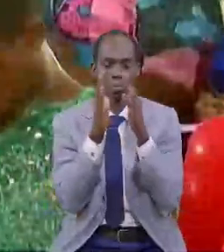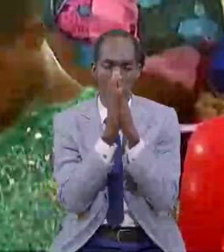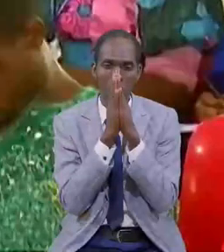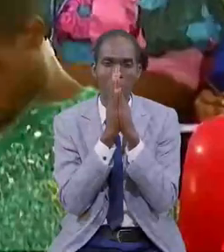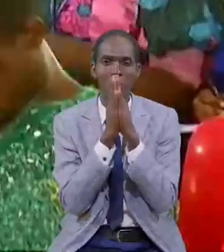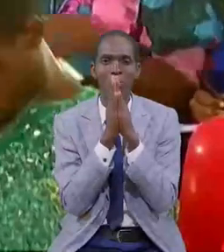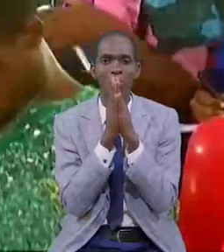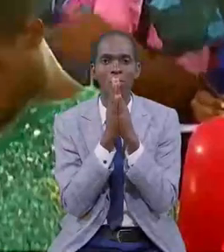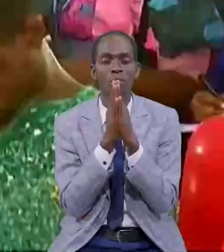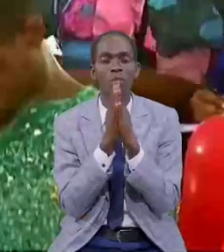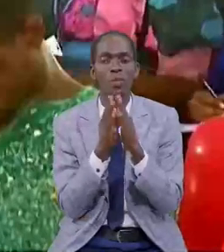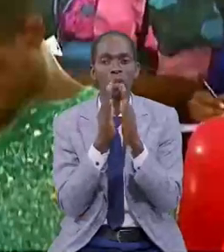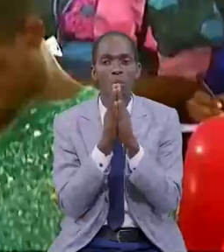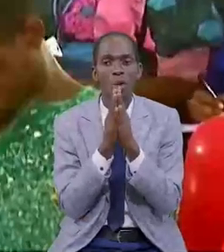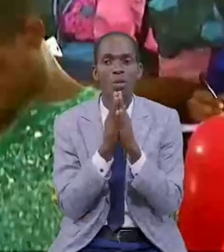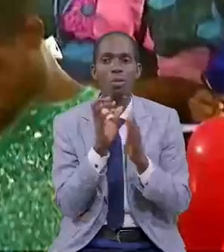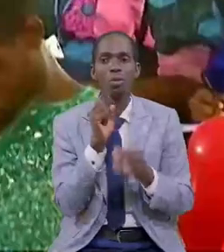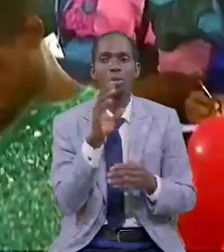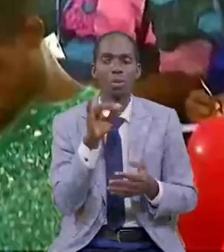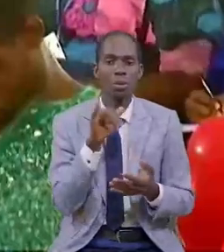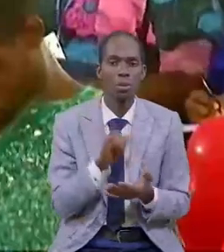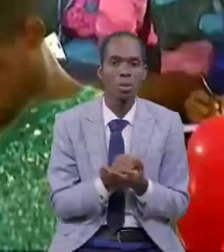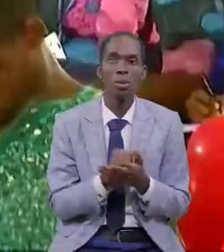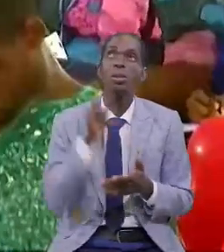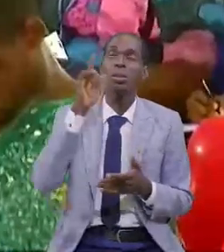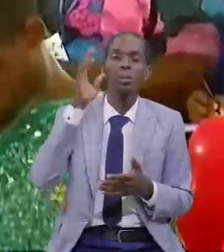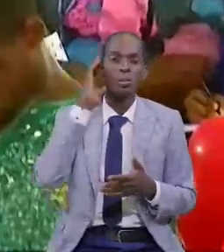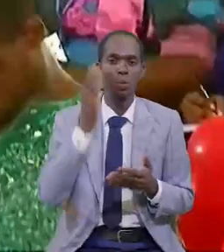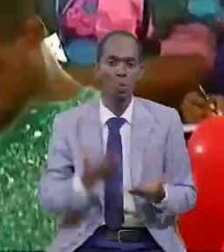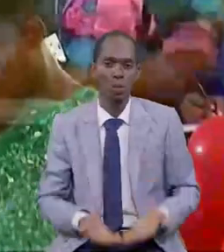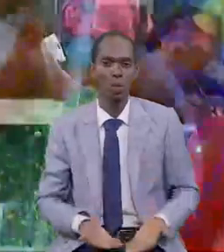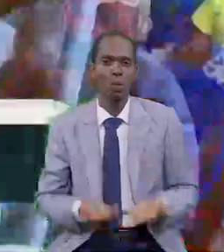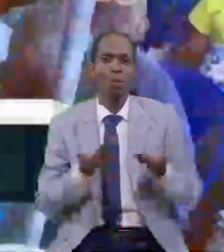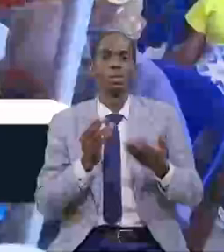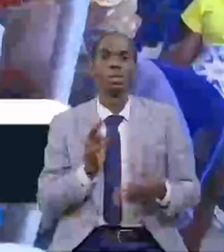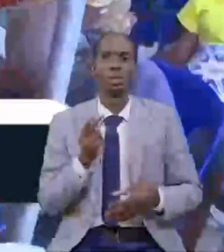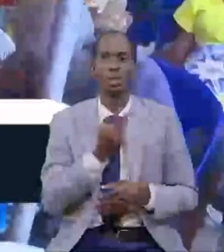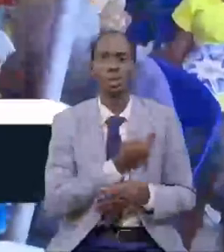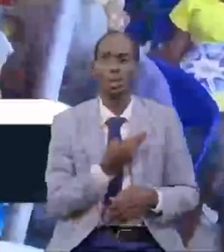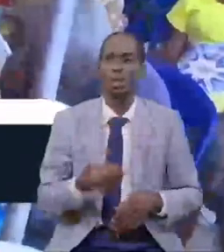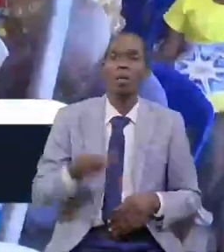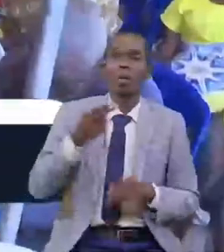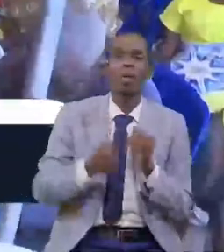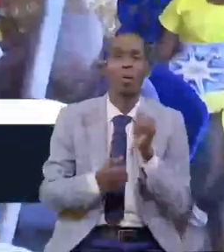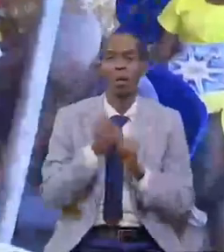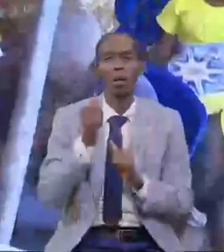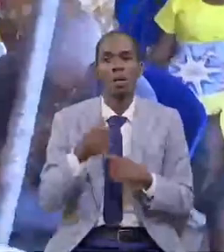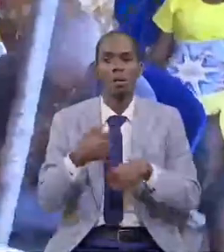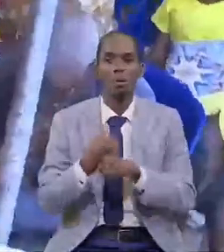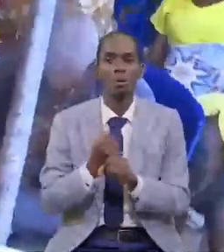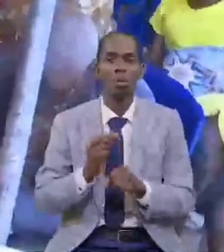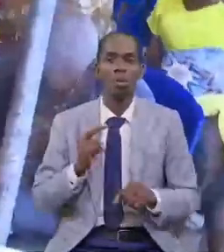prière afin que le Seigneur nous élève qu'il nous